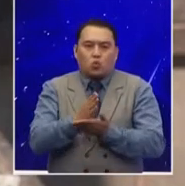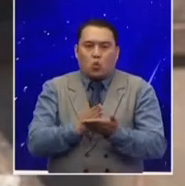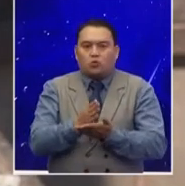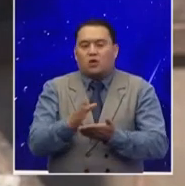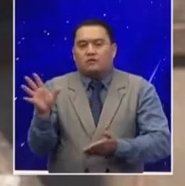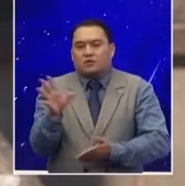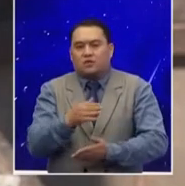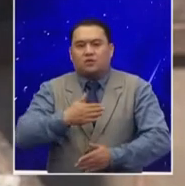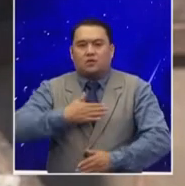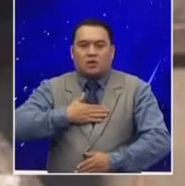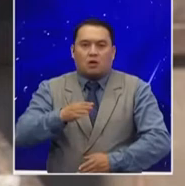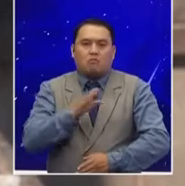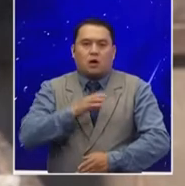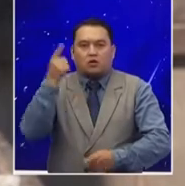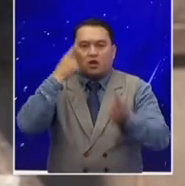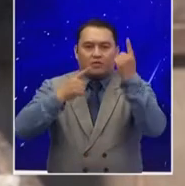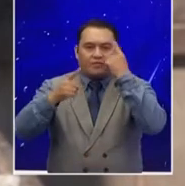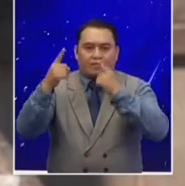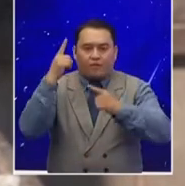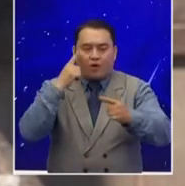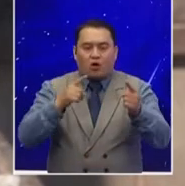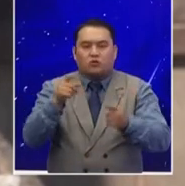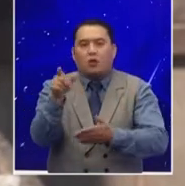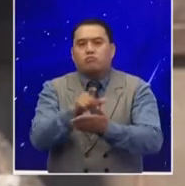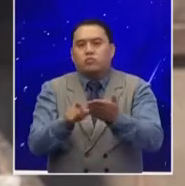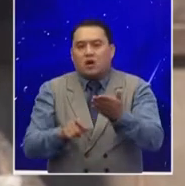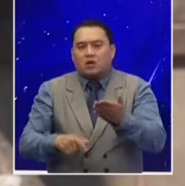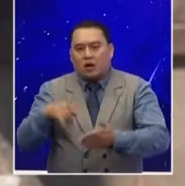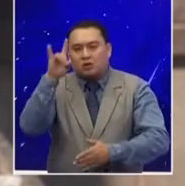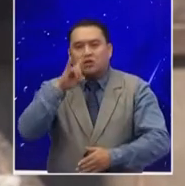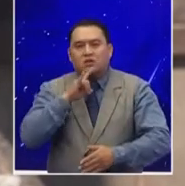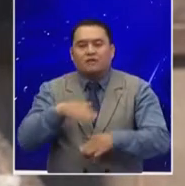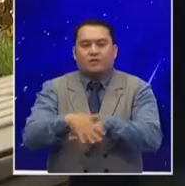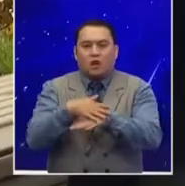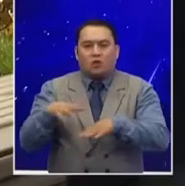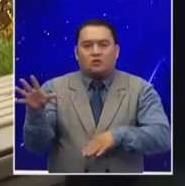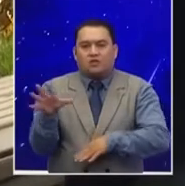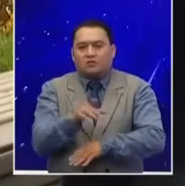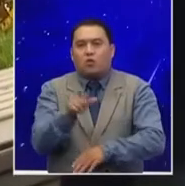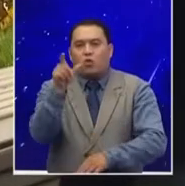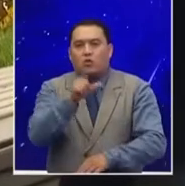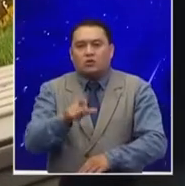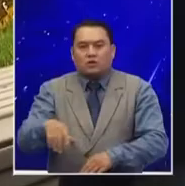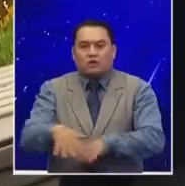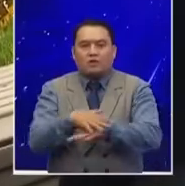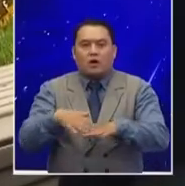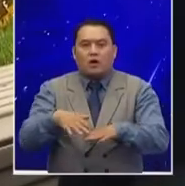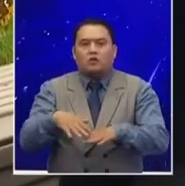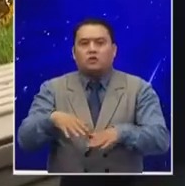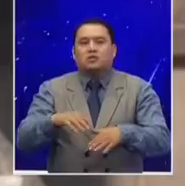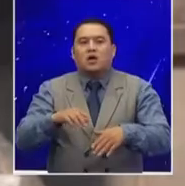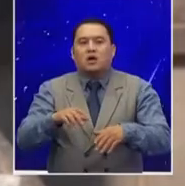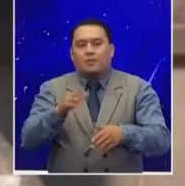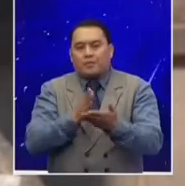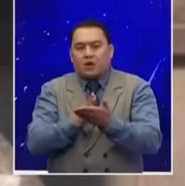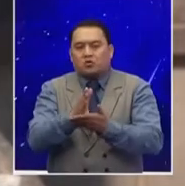пищей для всех нас. Богатое творчество, наследие поэта, достояние казахского народа и всего человечества. Заветы Абая – это ориентир